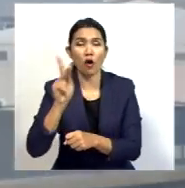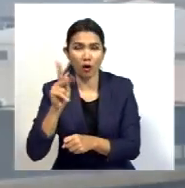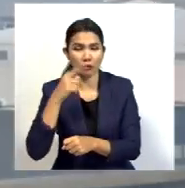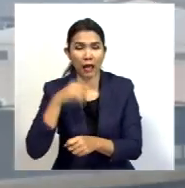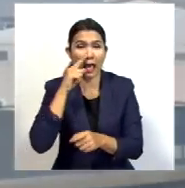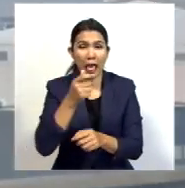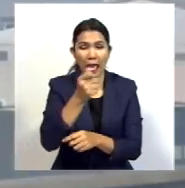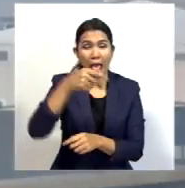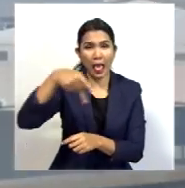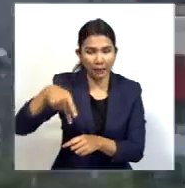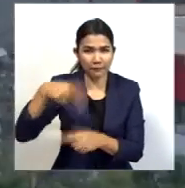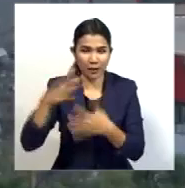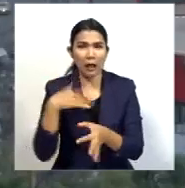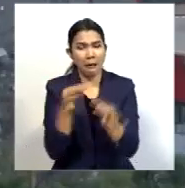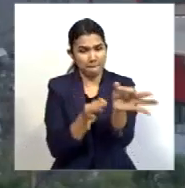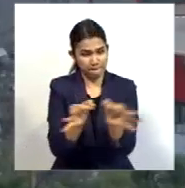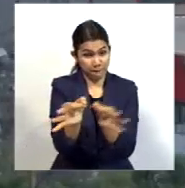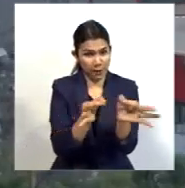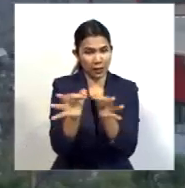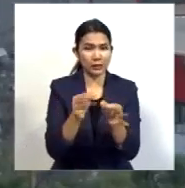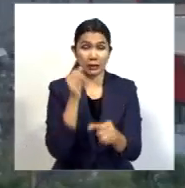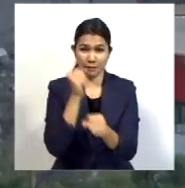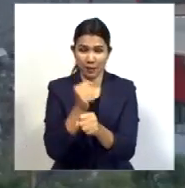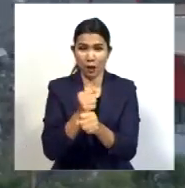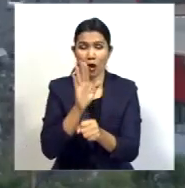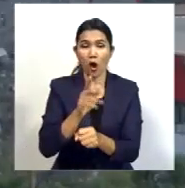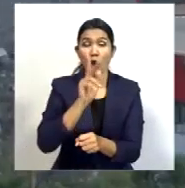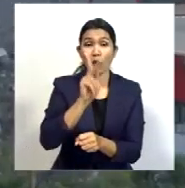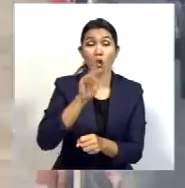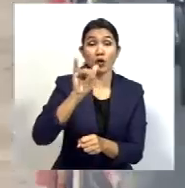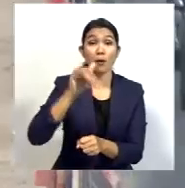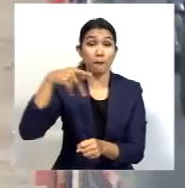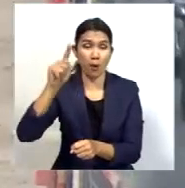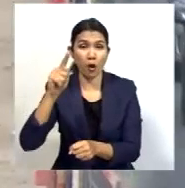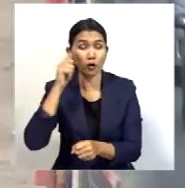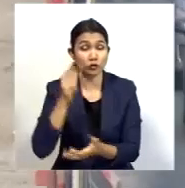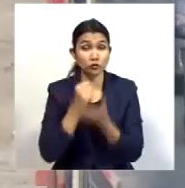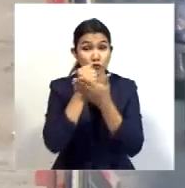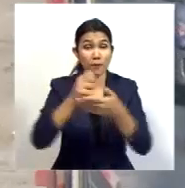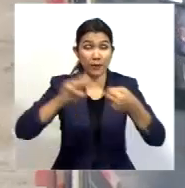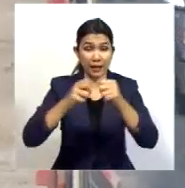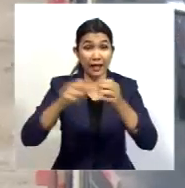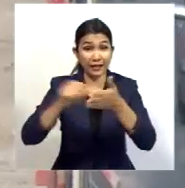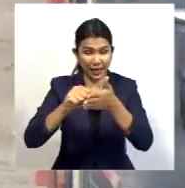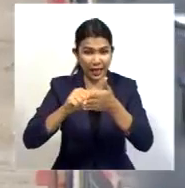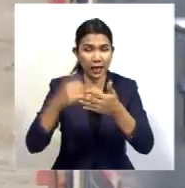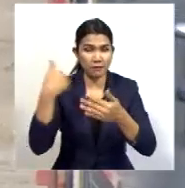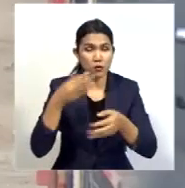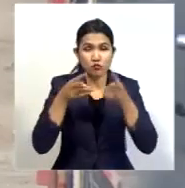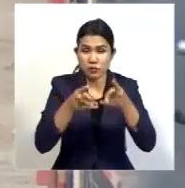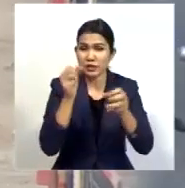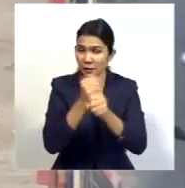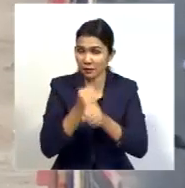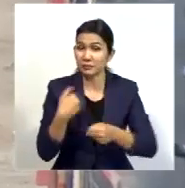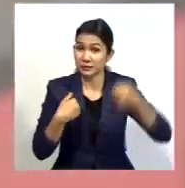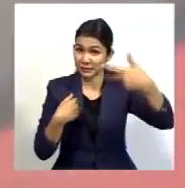นี้มานะคะแล้วก็มาอธิบายให้ฟังเลยบอกว่าการทำงานของปยป.ที่จะแก้ไขปัญหาฝุ่นควันเนี่ยเขาจะดำเนินการใน3กระบวนการด้วย